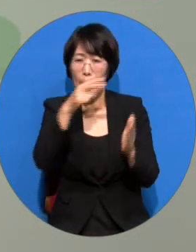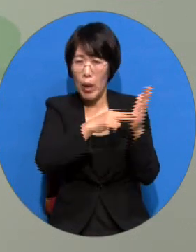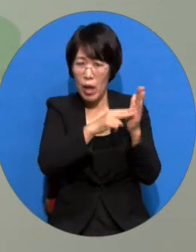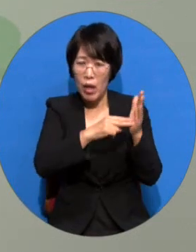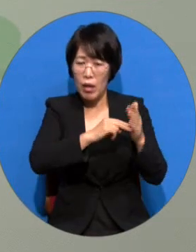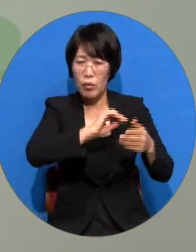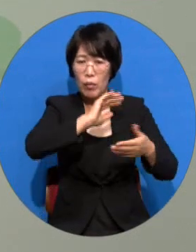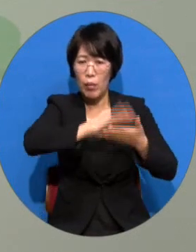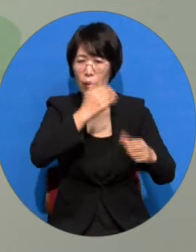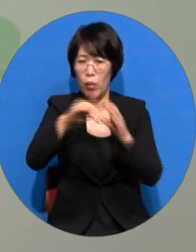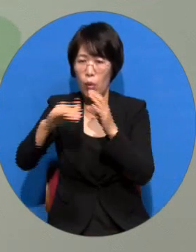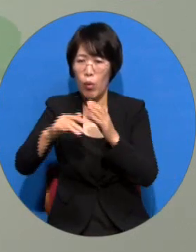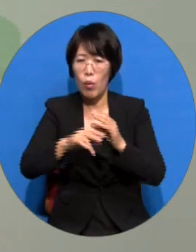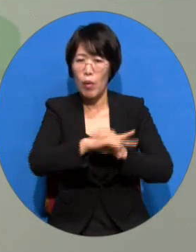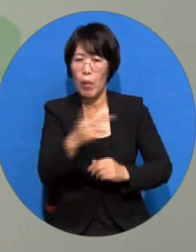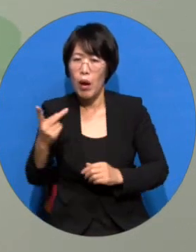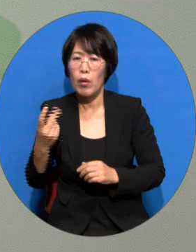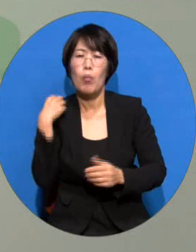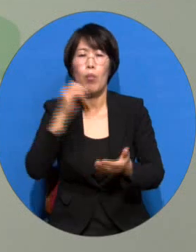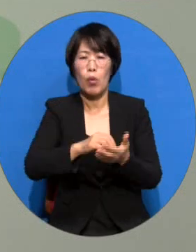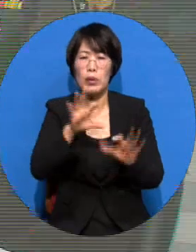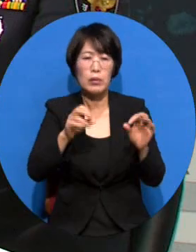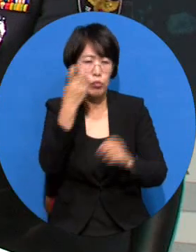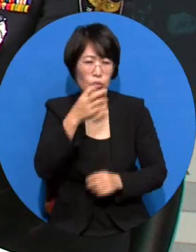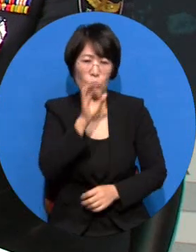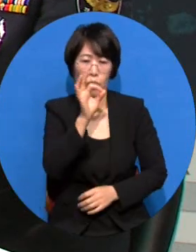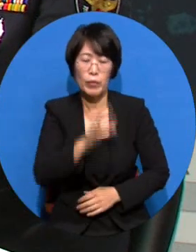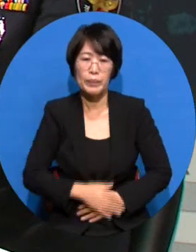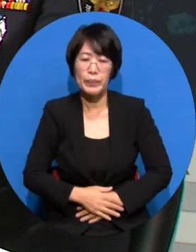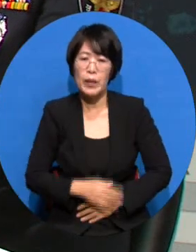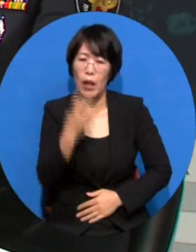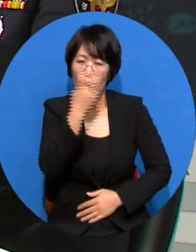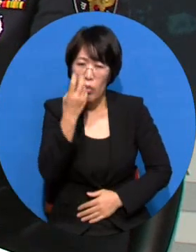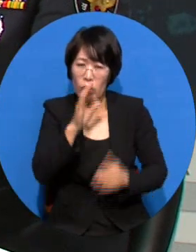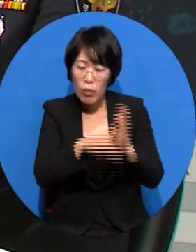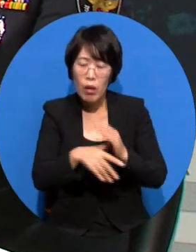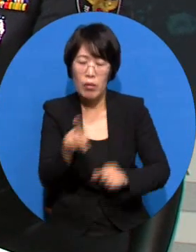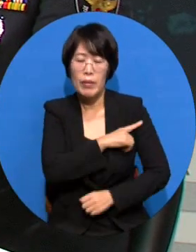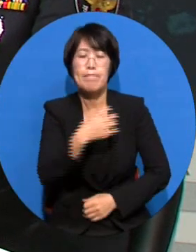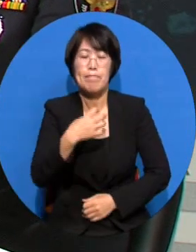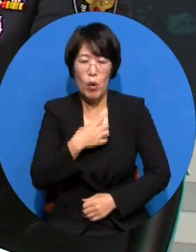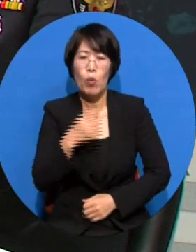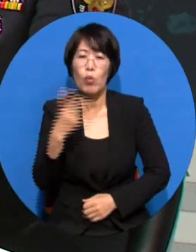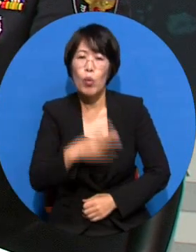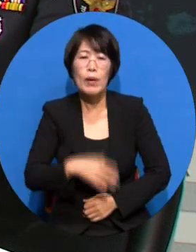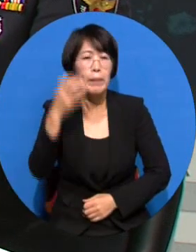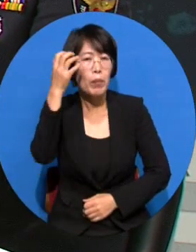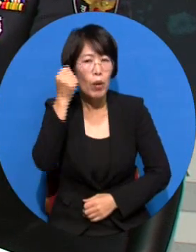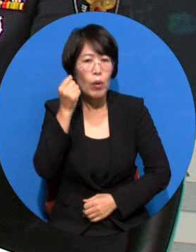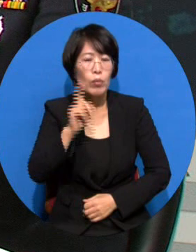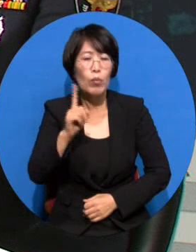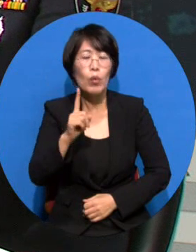서비스로 현실적으로 추적이 거의 불가능합니다 그럼 단소 카시 면서 가장 위험 에 따 던가 아니면 기억에